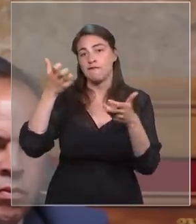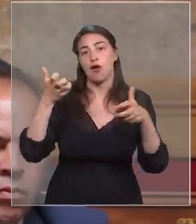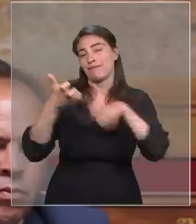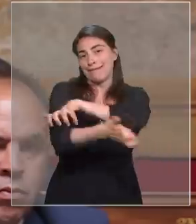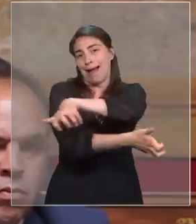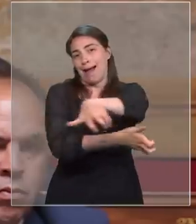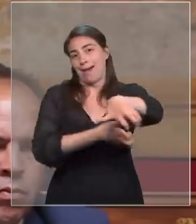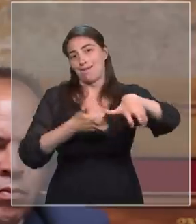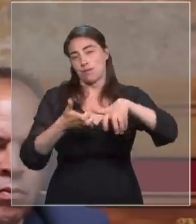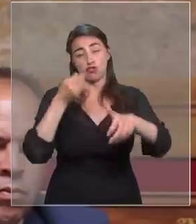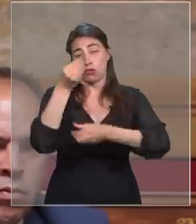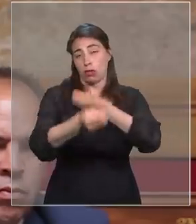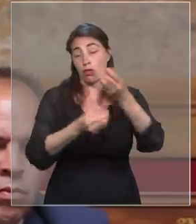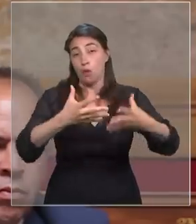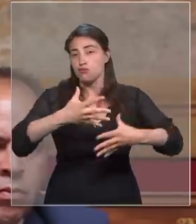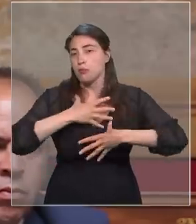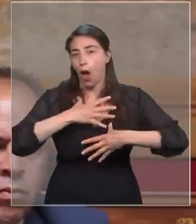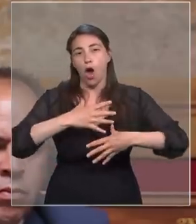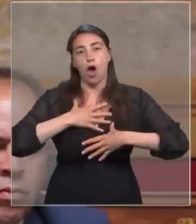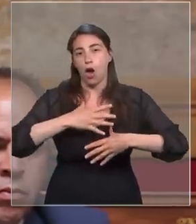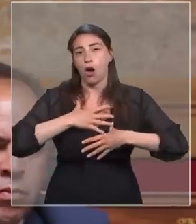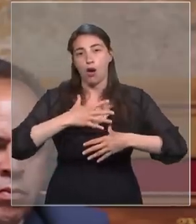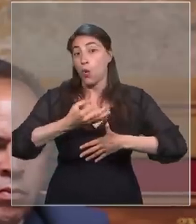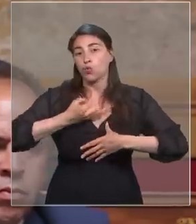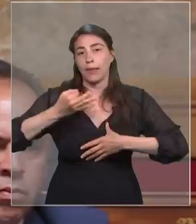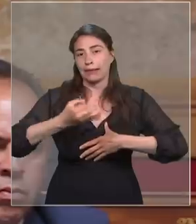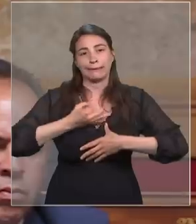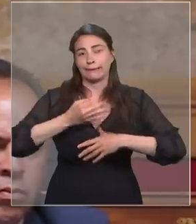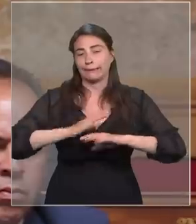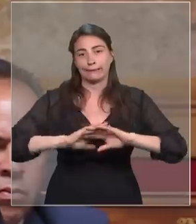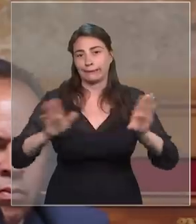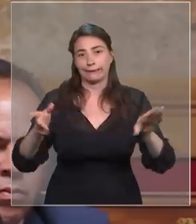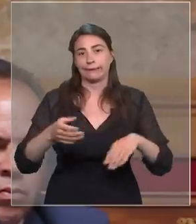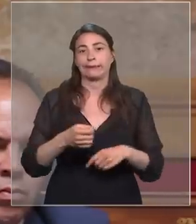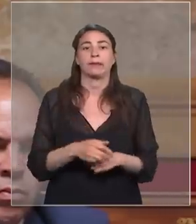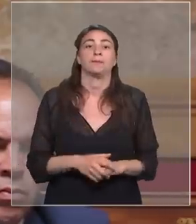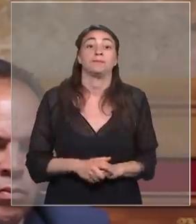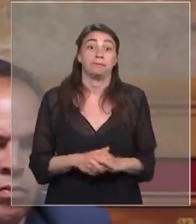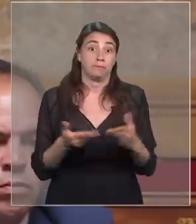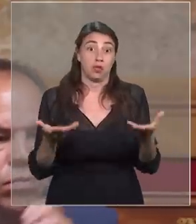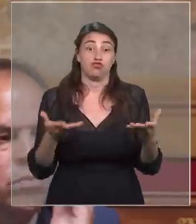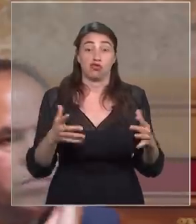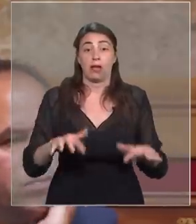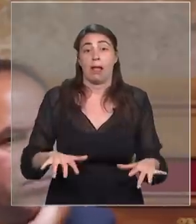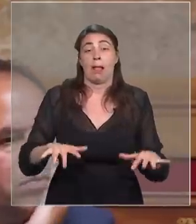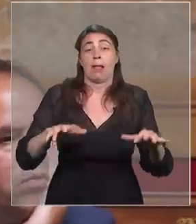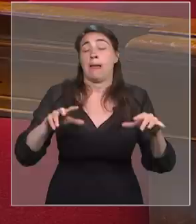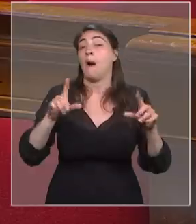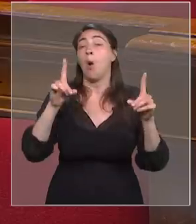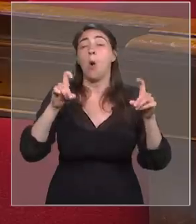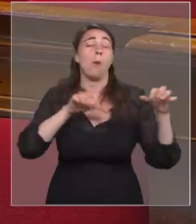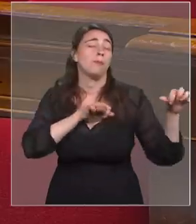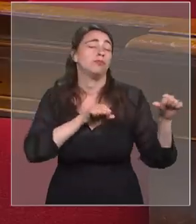la terreur systématique par la terre brûlée et aujourd'hui les terres inondées. Nous sommes